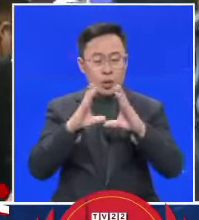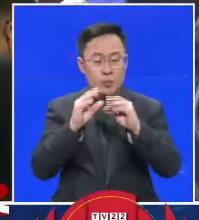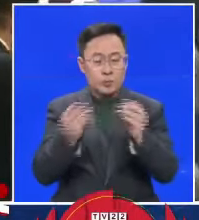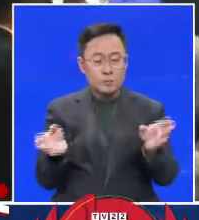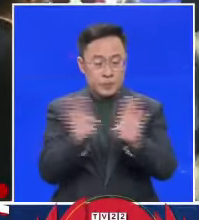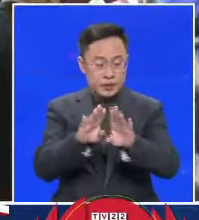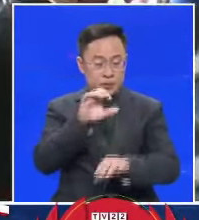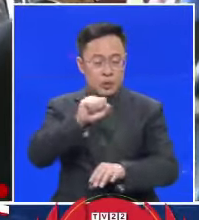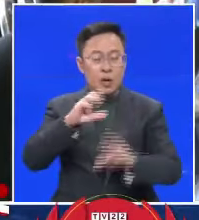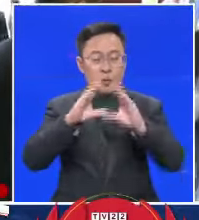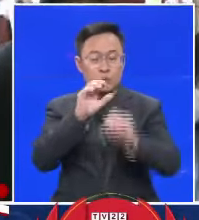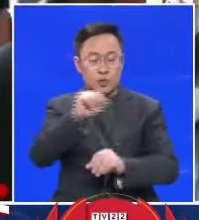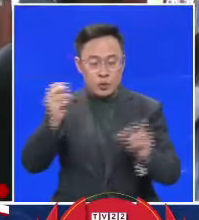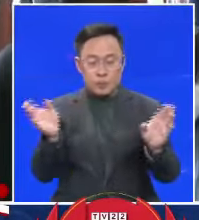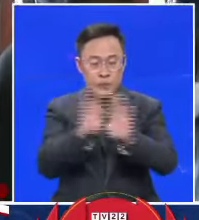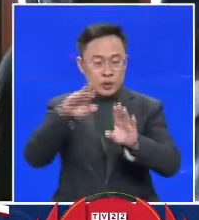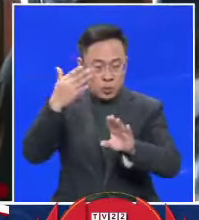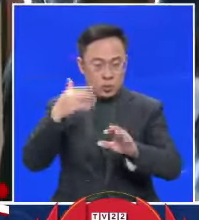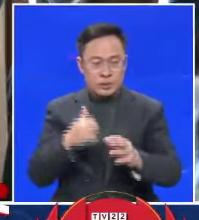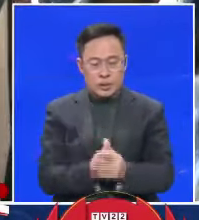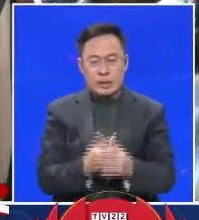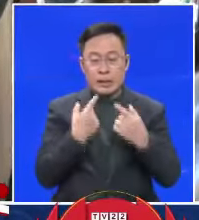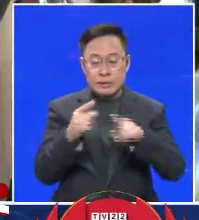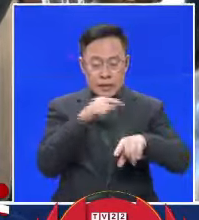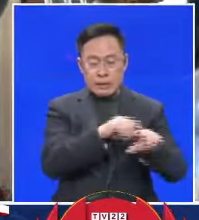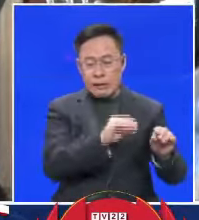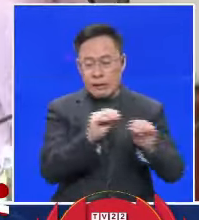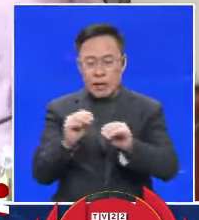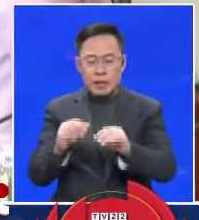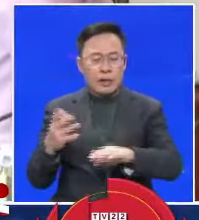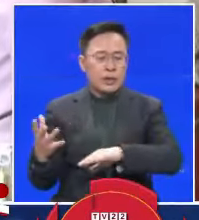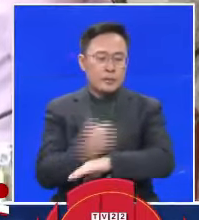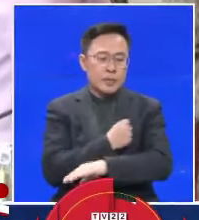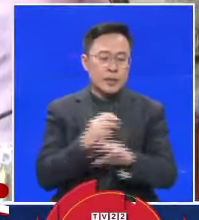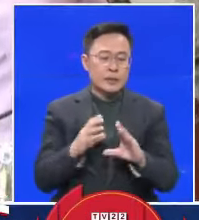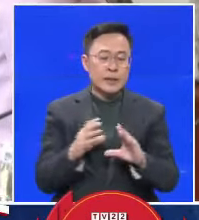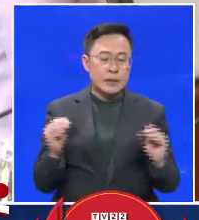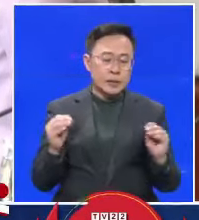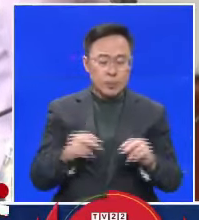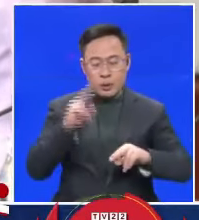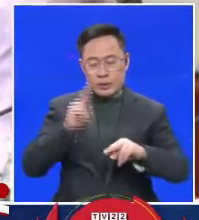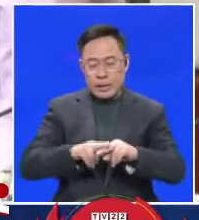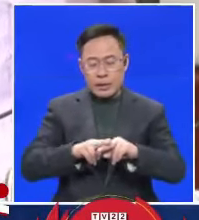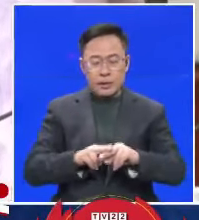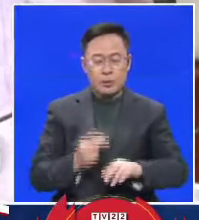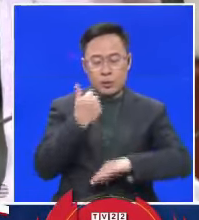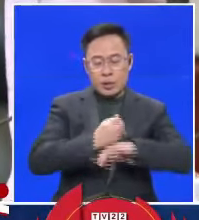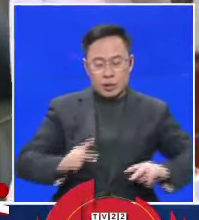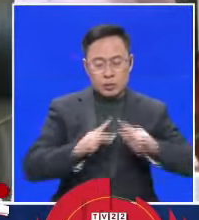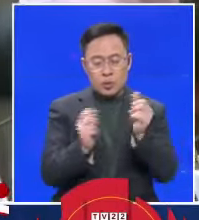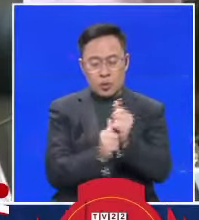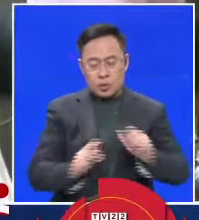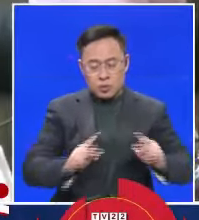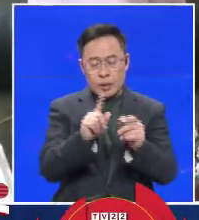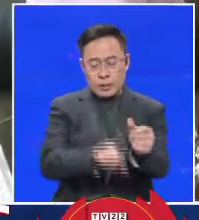แต่ถ้าเกิดเนิ่นช้าออกไปมันจะมีความไม่คึกคักทางการเมืองนั่งกันมาจะครบปีแล้วผลงานบางกระทรวงอาจ